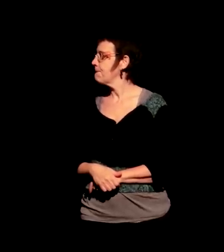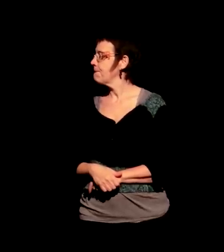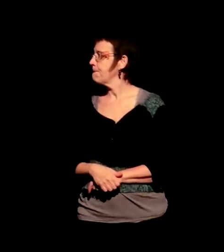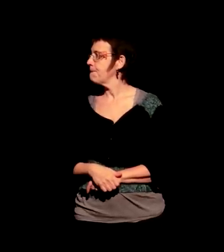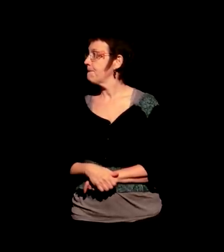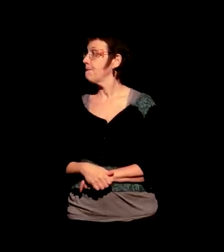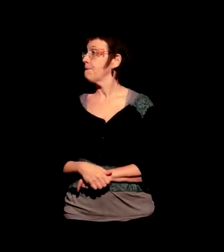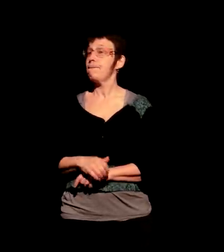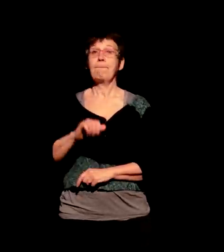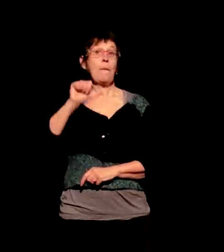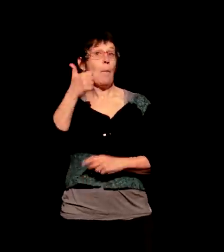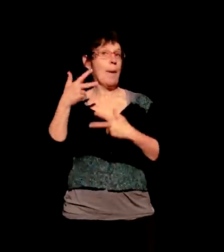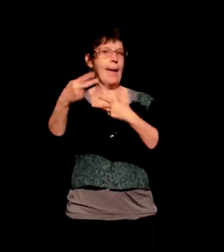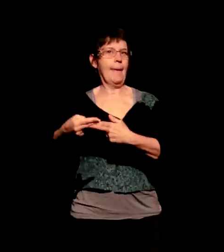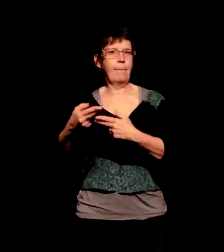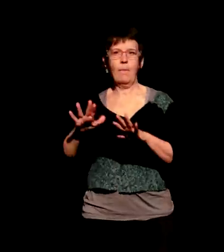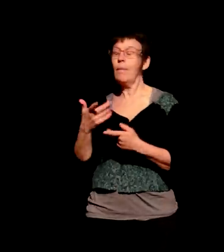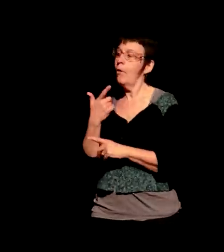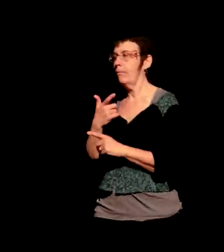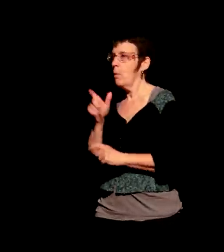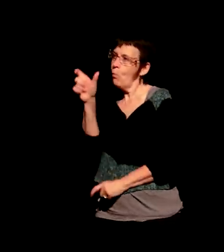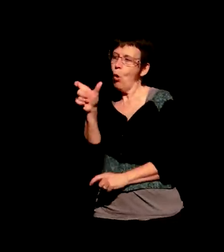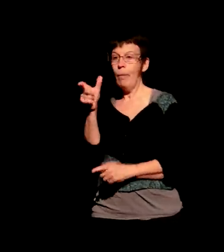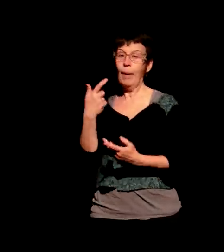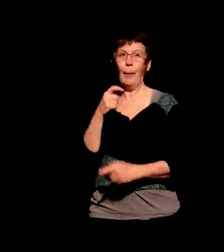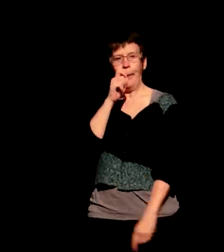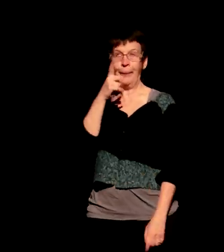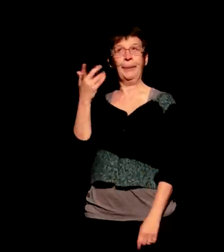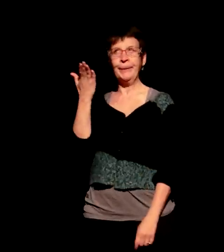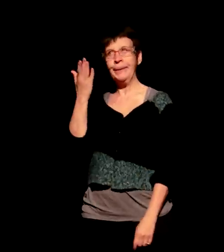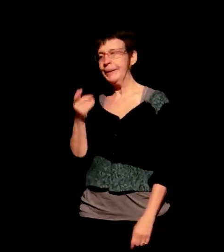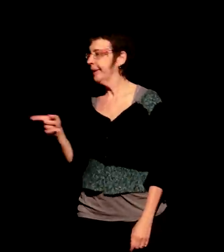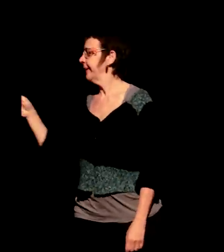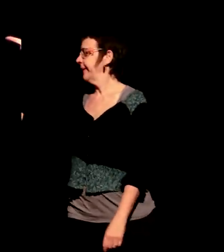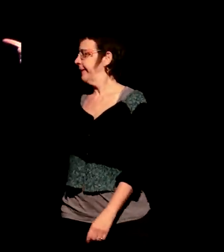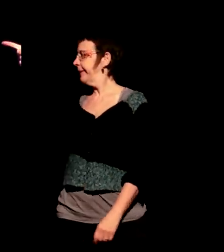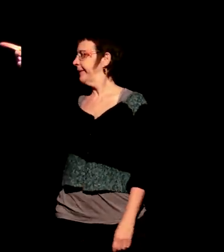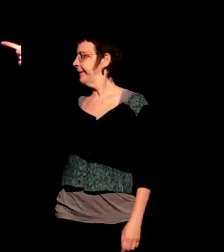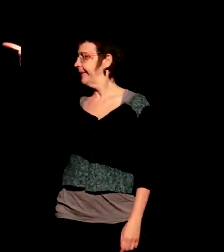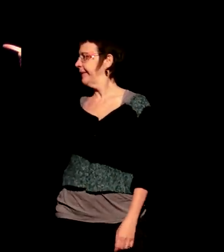c'est l'idée de... Le terme un peu pompeux, je vais l'écrire quand même, mais bon. C'est essentialiser.